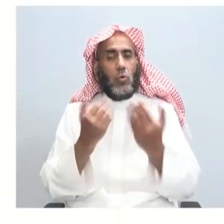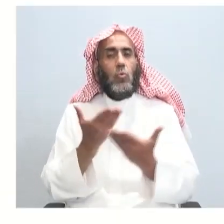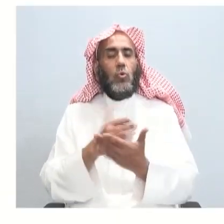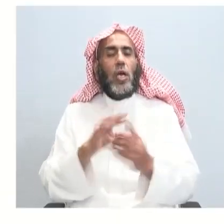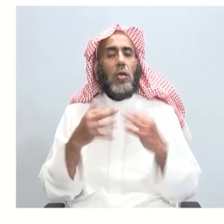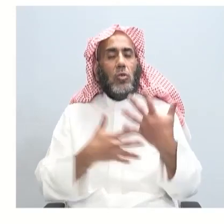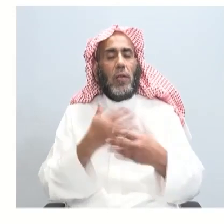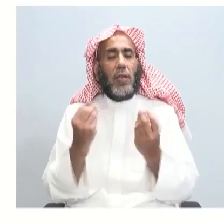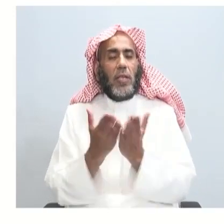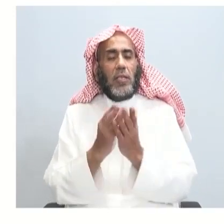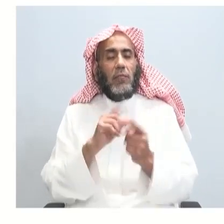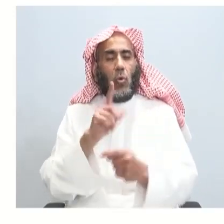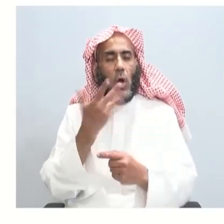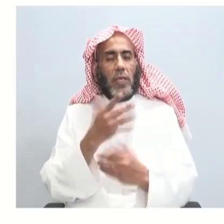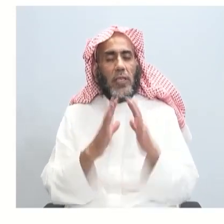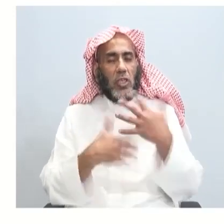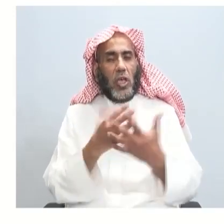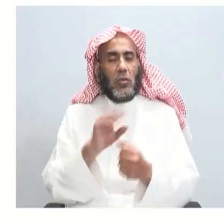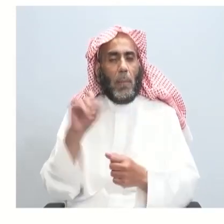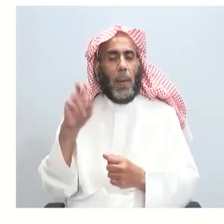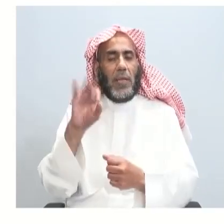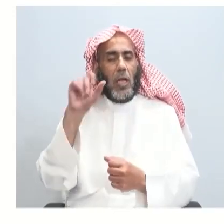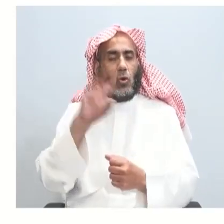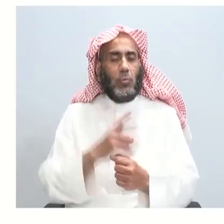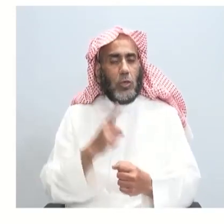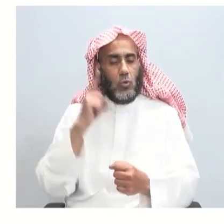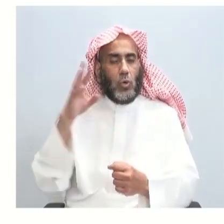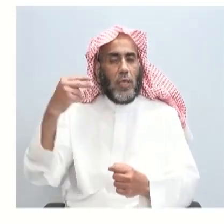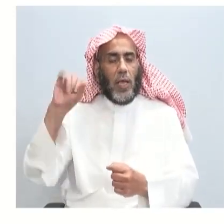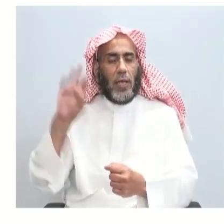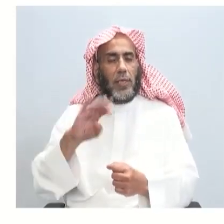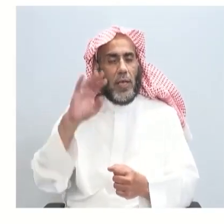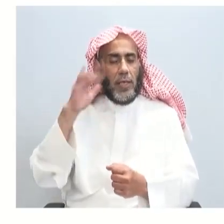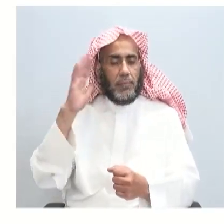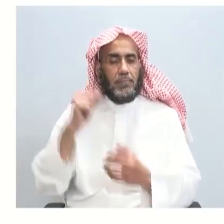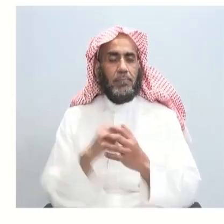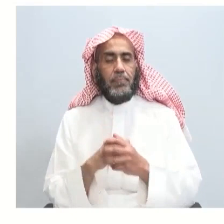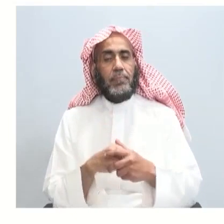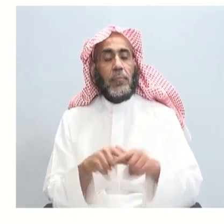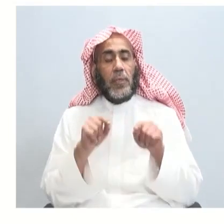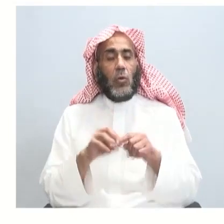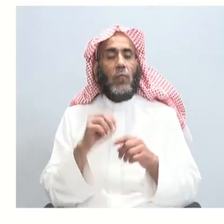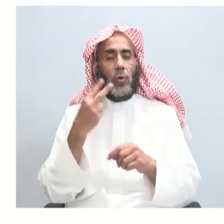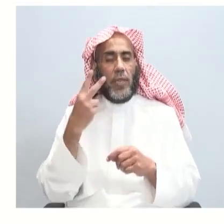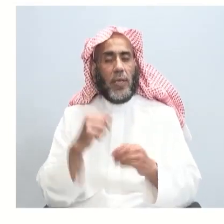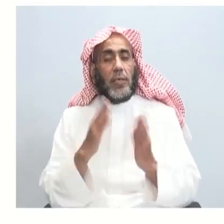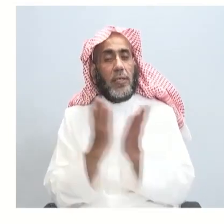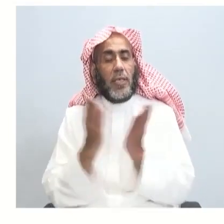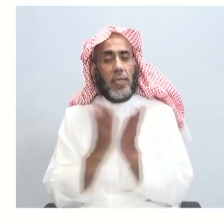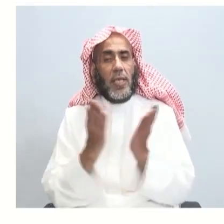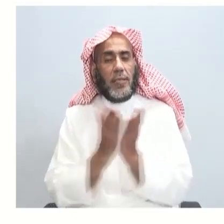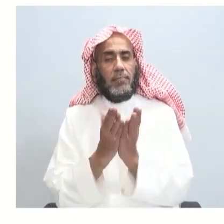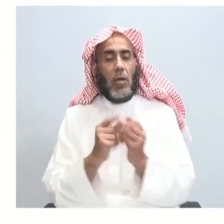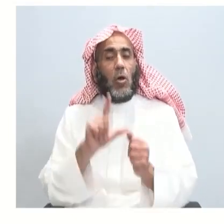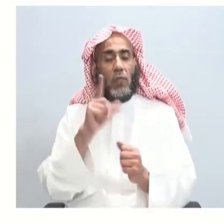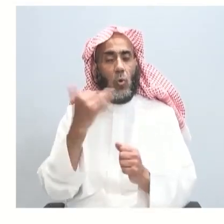في تقديم هذا الدرس في لغه الاشاره الاستاذ محمد القبيشي نحن في الوحده الثانيه دراسات